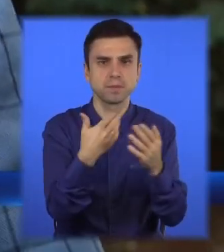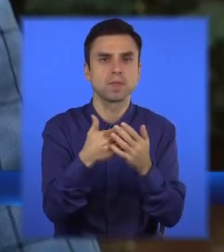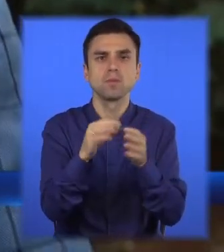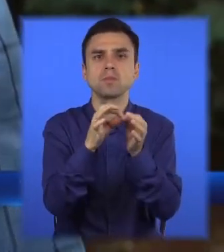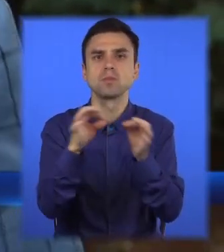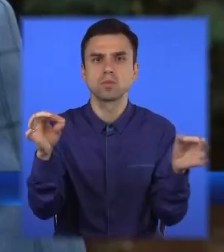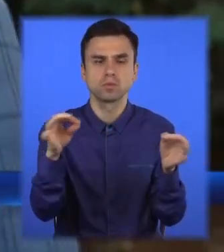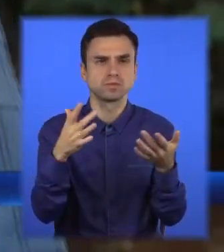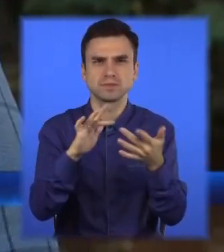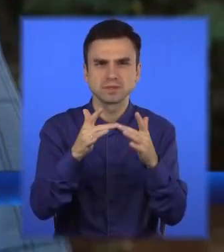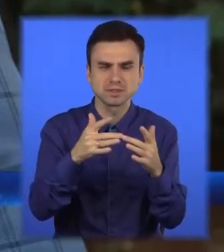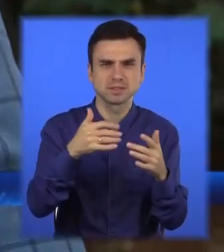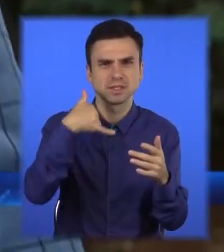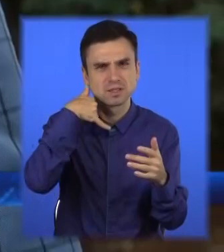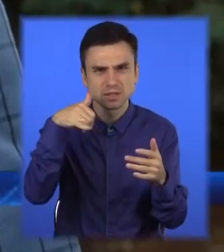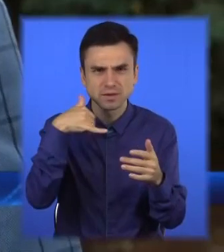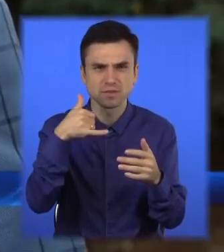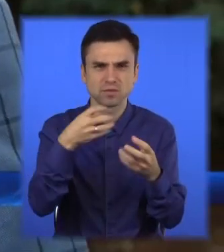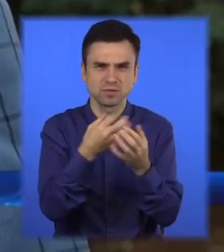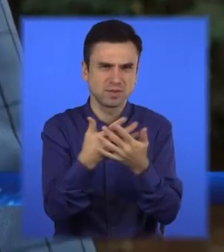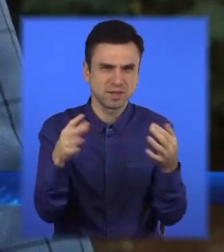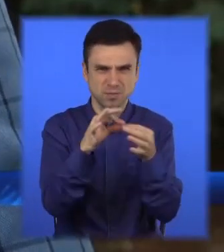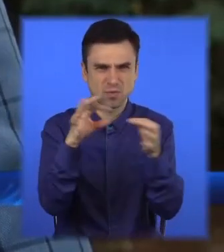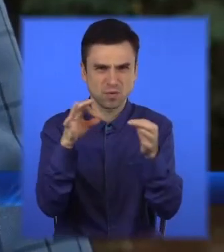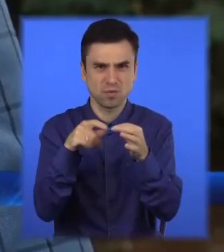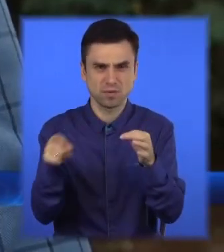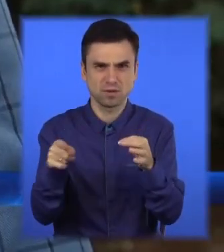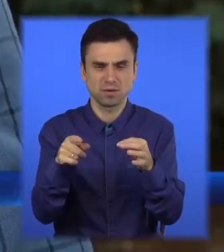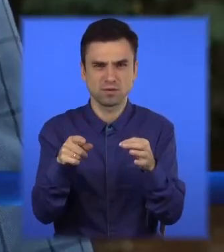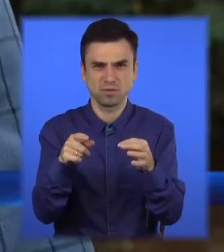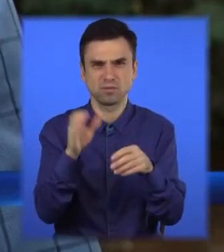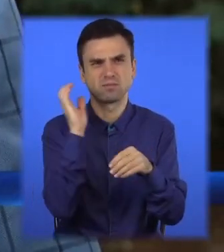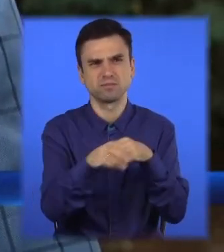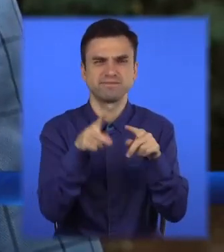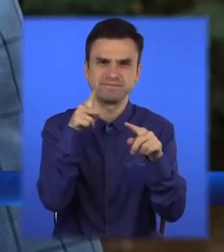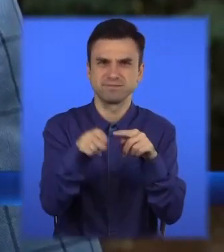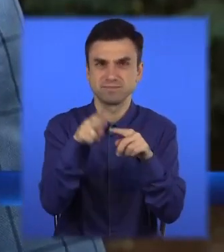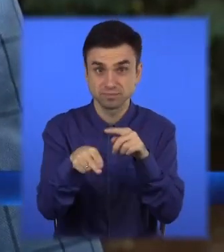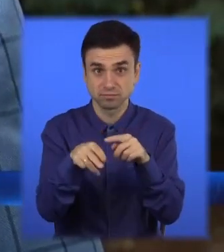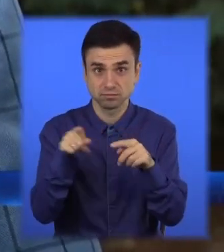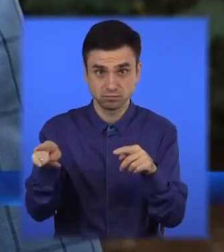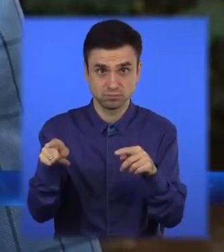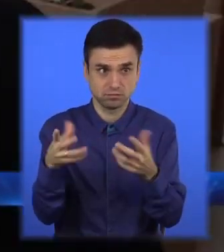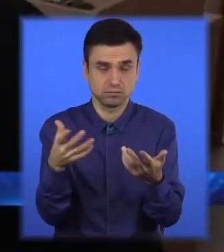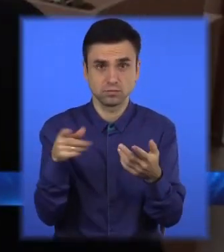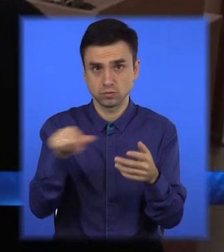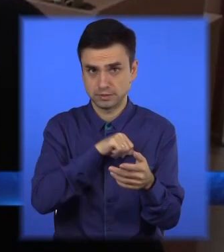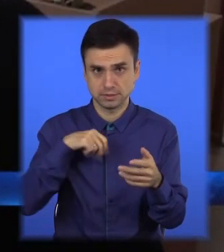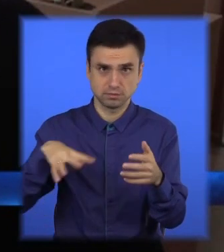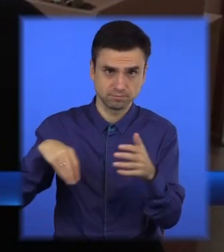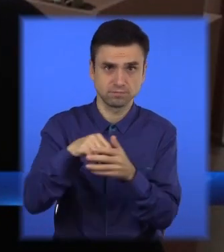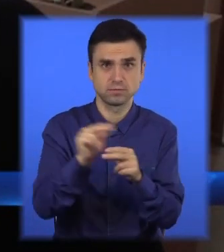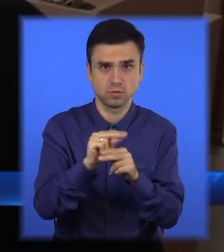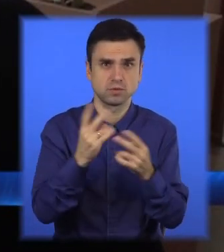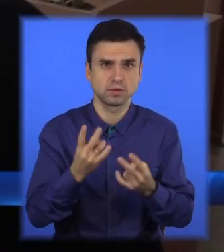від того, це інтернет, телефон, будь-які інші мережі, особа, що спричинила відповідні збитки, має їх компенсувати.